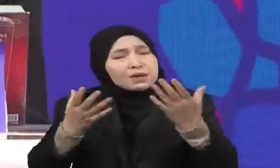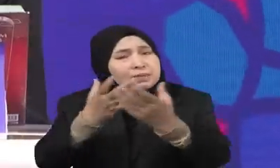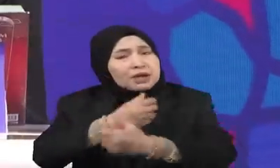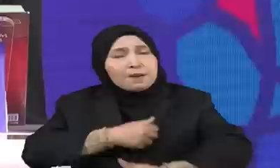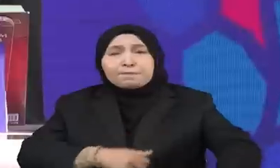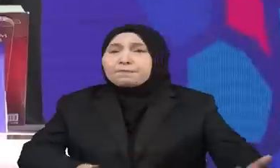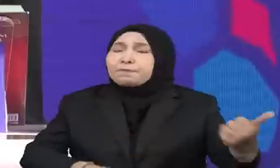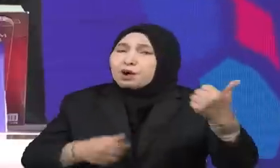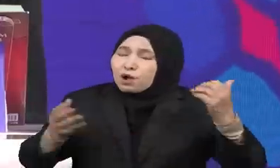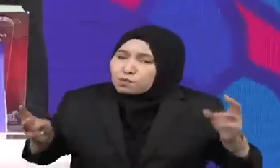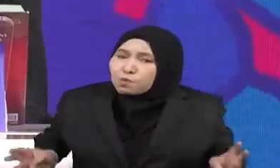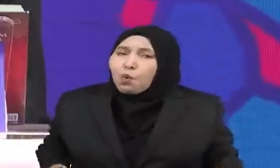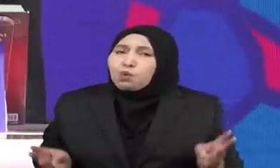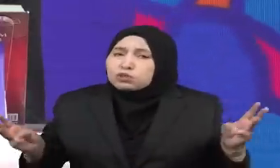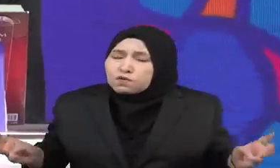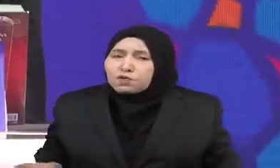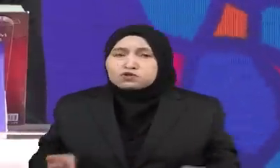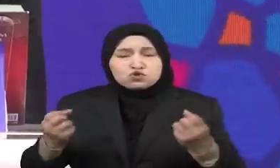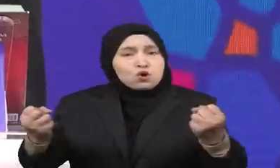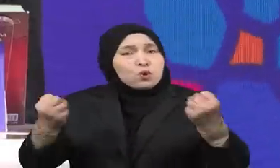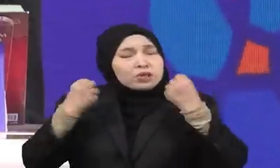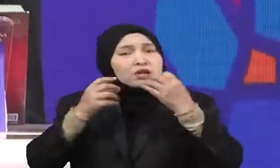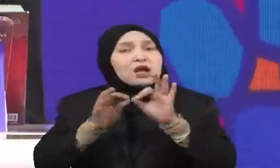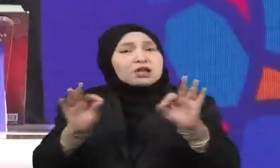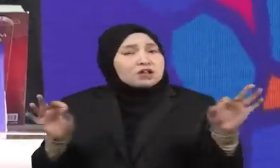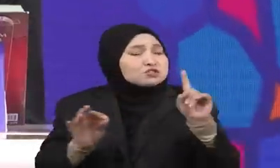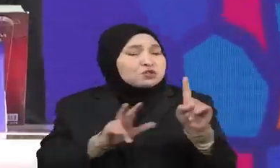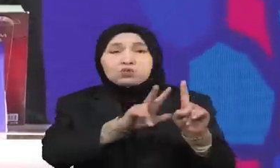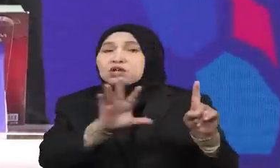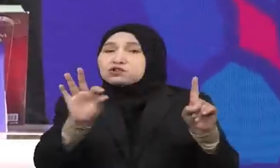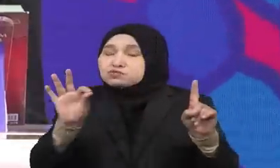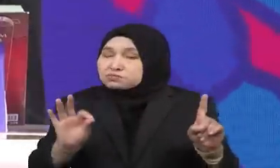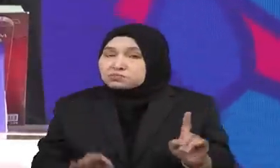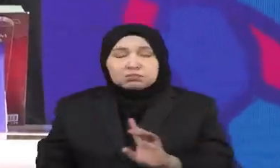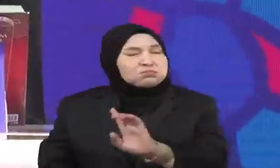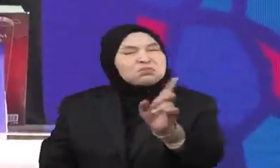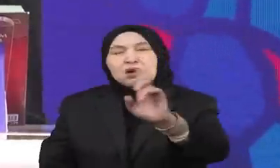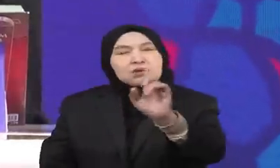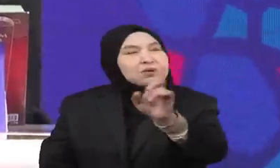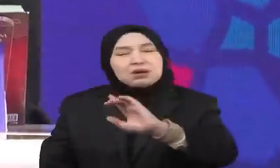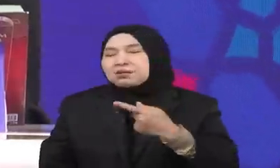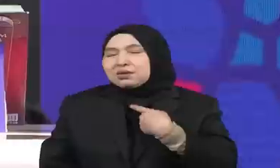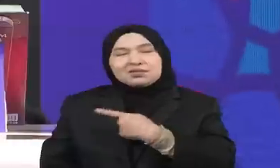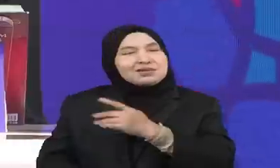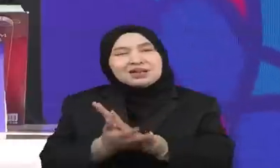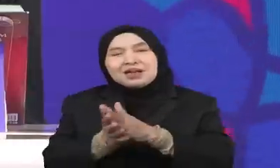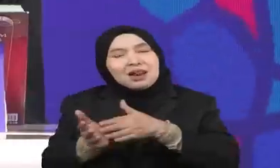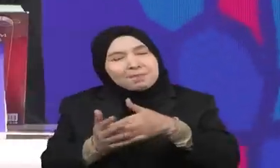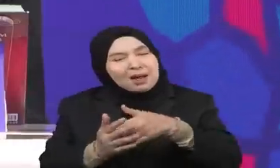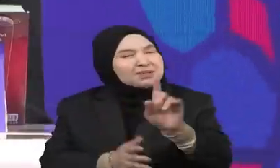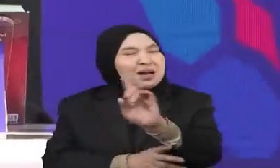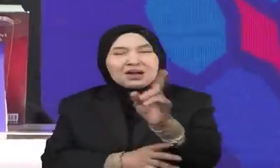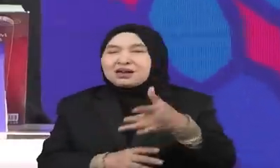suntikan dan motivasi yang kuat dan daripada ayat 139 Cobalah kita menjadi lemah janganlah kita merasa sedih